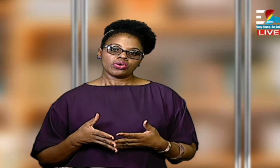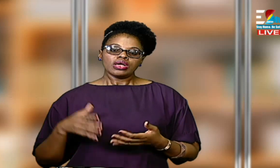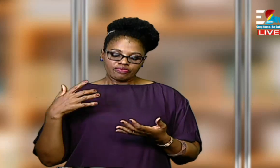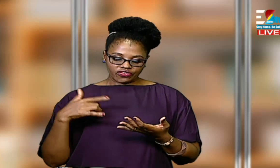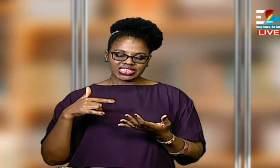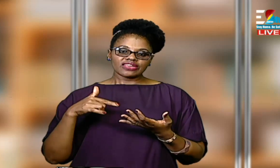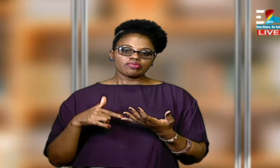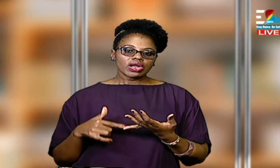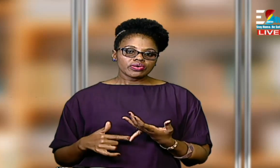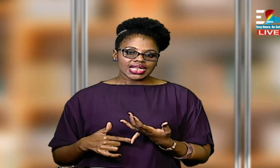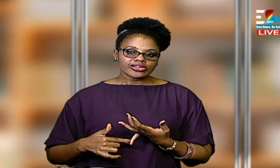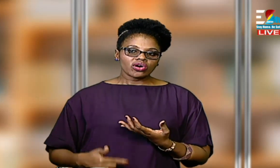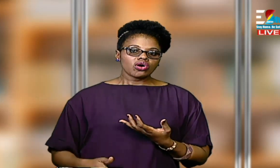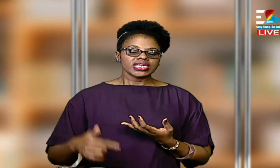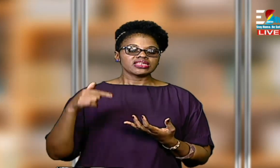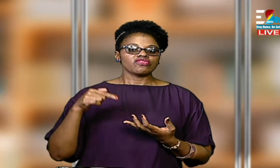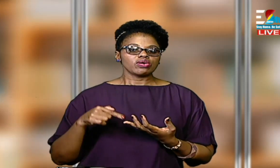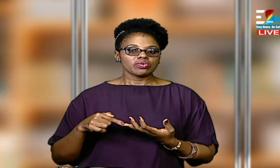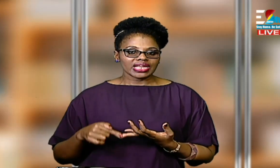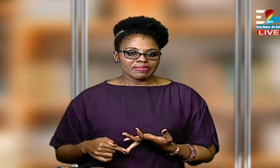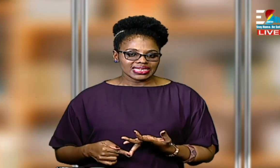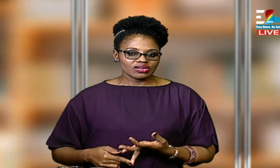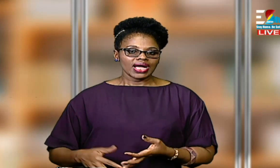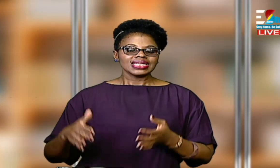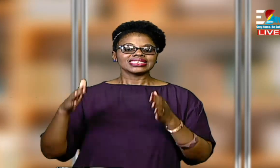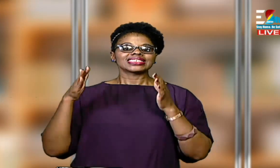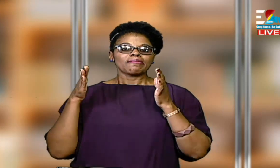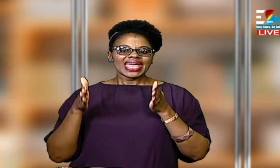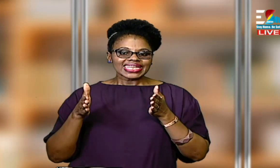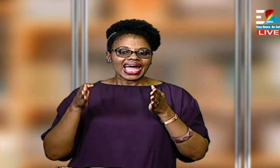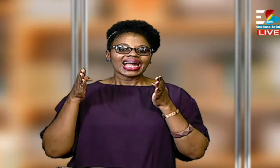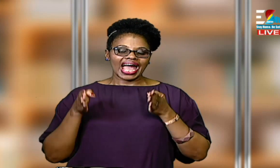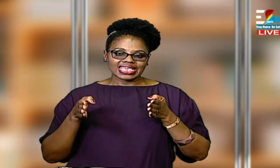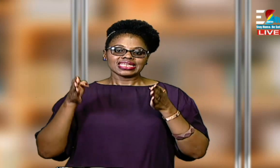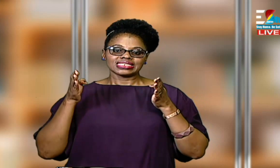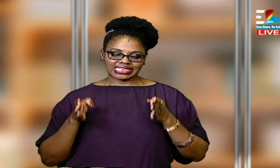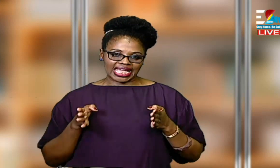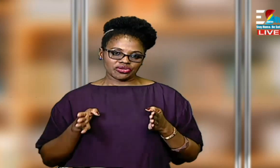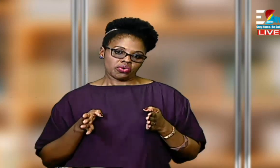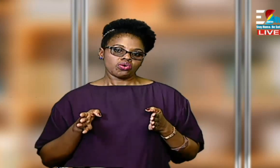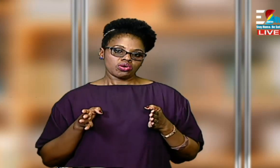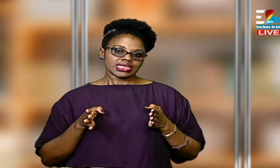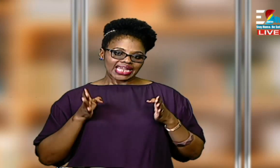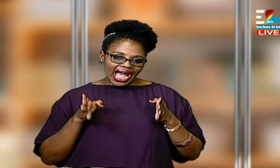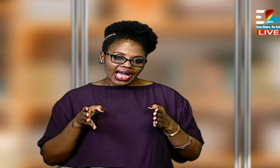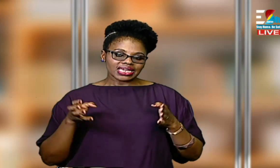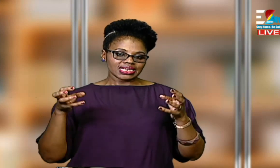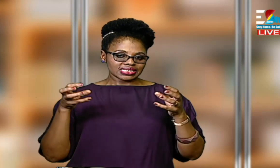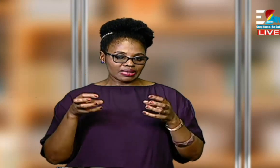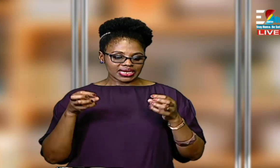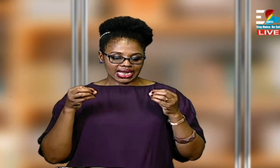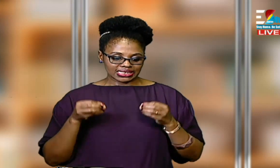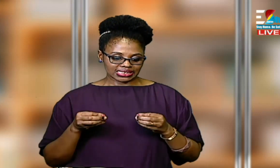letivumelwano. Mfundzi tivumelwano tenhloko netivumelwano tamentiwa disebenta kanye nesendo.